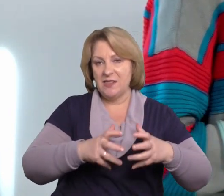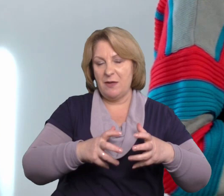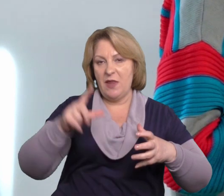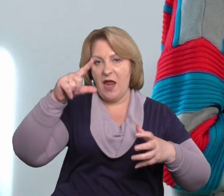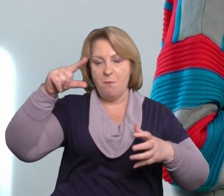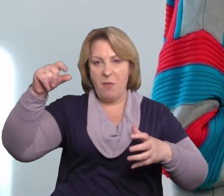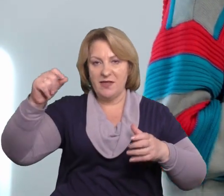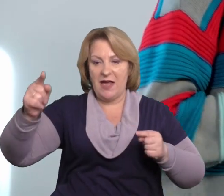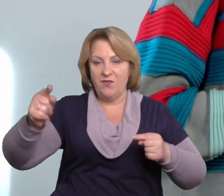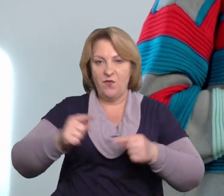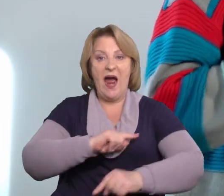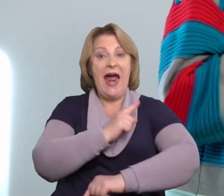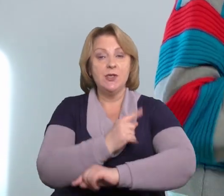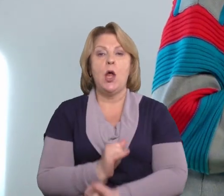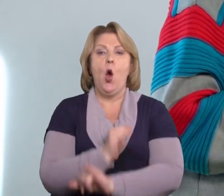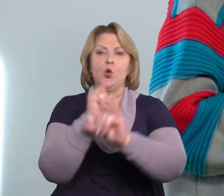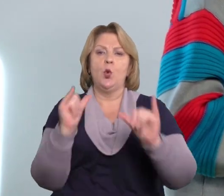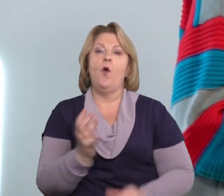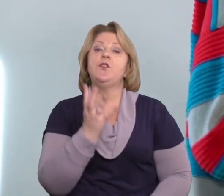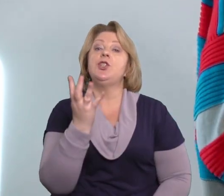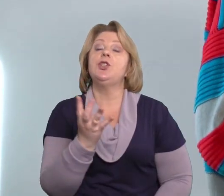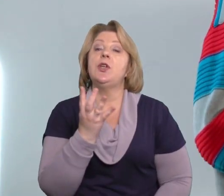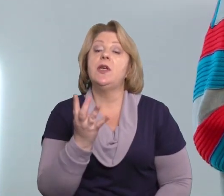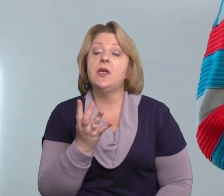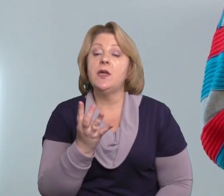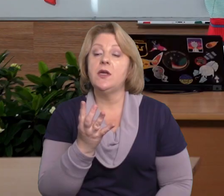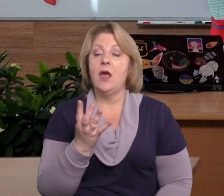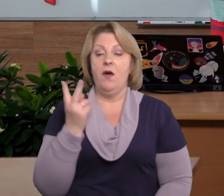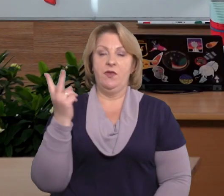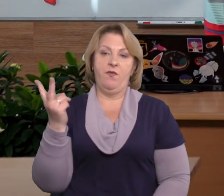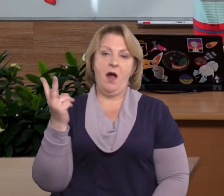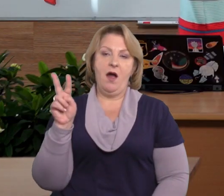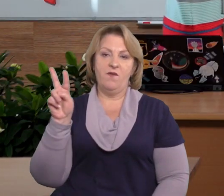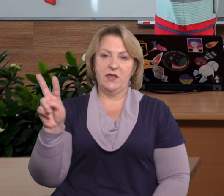2 рази, то сила зросте в 4, в 2 в квадраті.